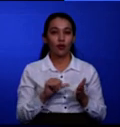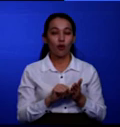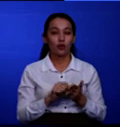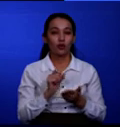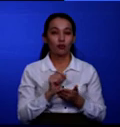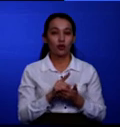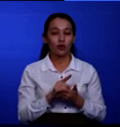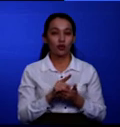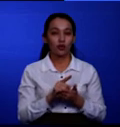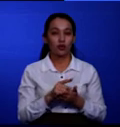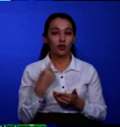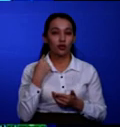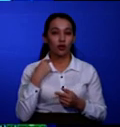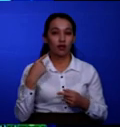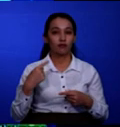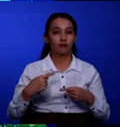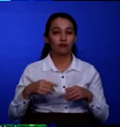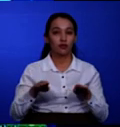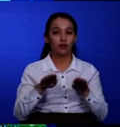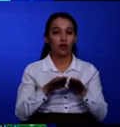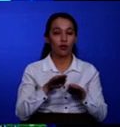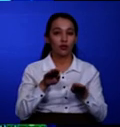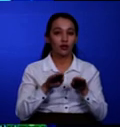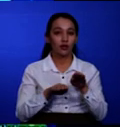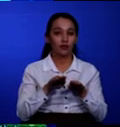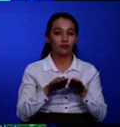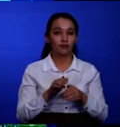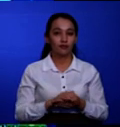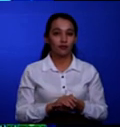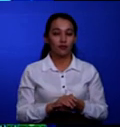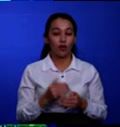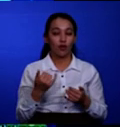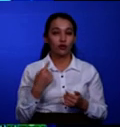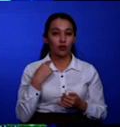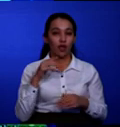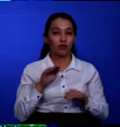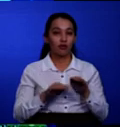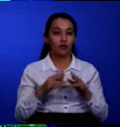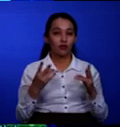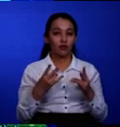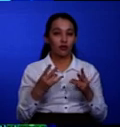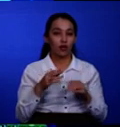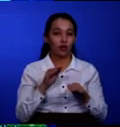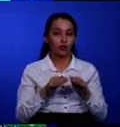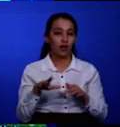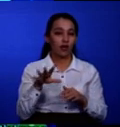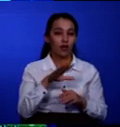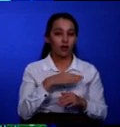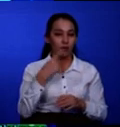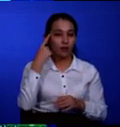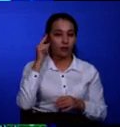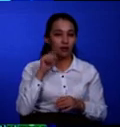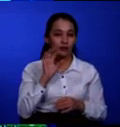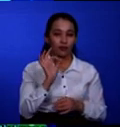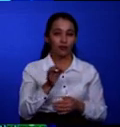6-misolda sonlarni taqqoslang berilgan. Biz mana shu berilgan sonlarni taqqoslaymiz. Sonlarni taqqoslashni juda ham yaxshi bilasiz,